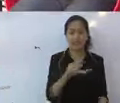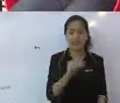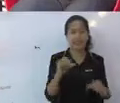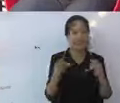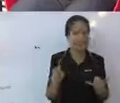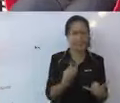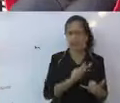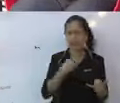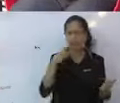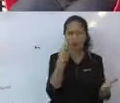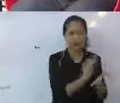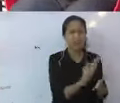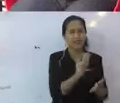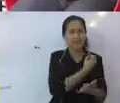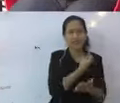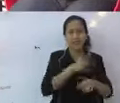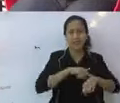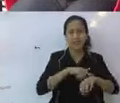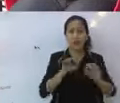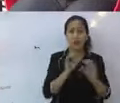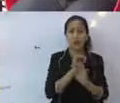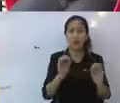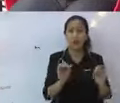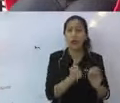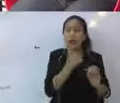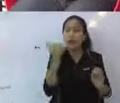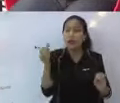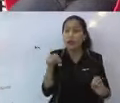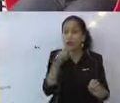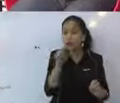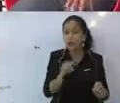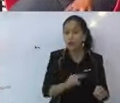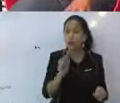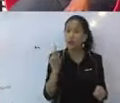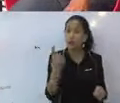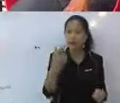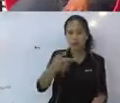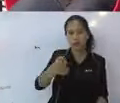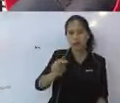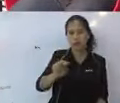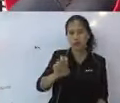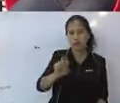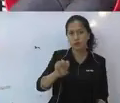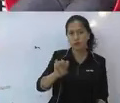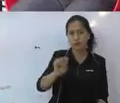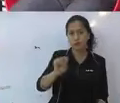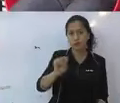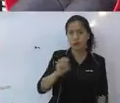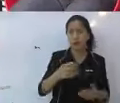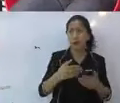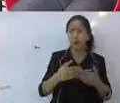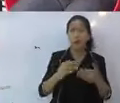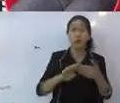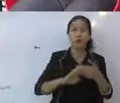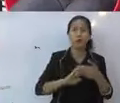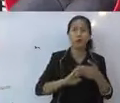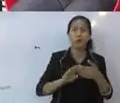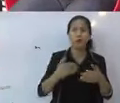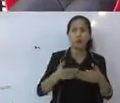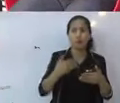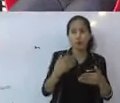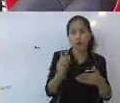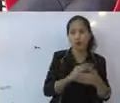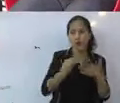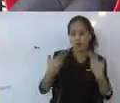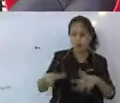ibang makatanungan po dito kundi kay Ma'am Genesis lamang. At bago tayo magtapos, ay hayaan ko muna makabati ang aking speaker and